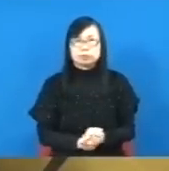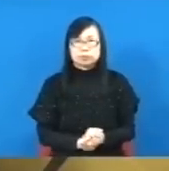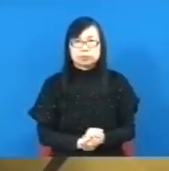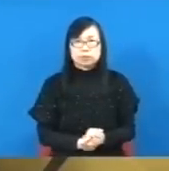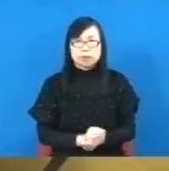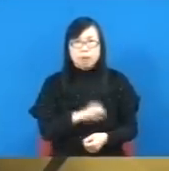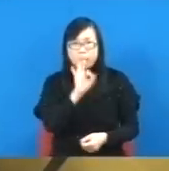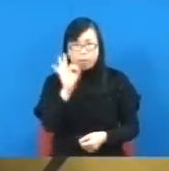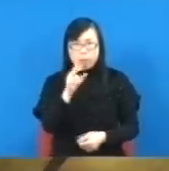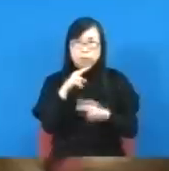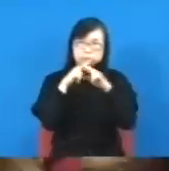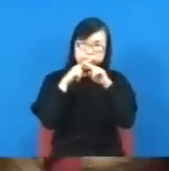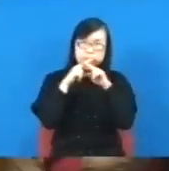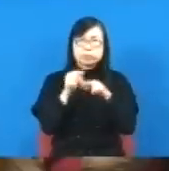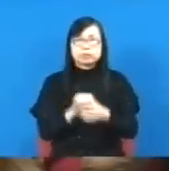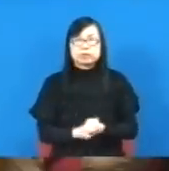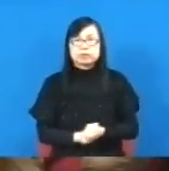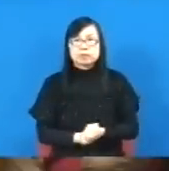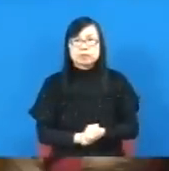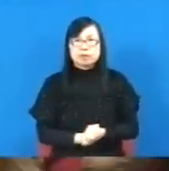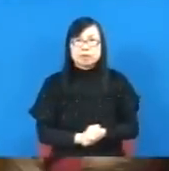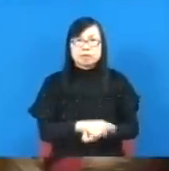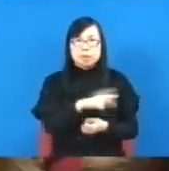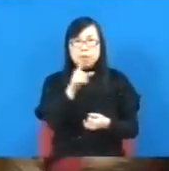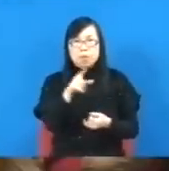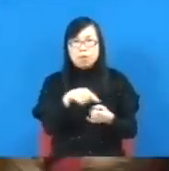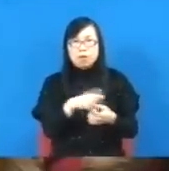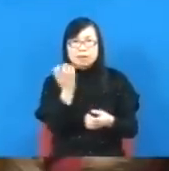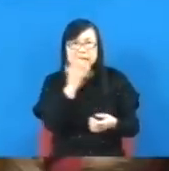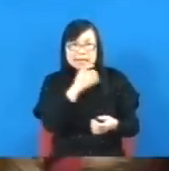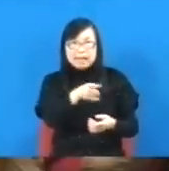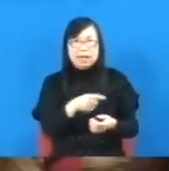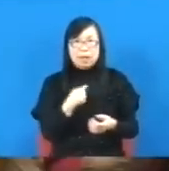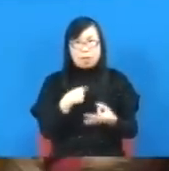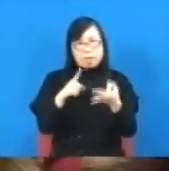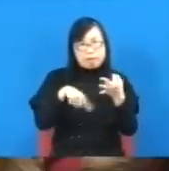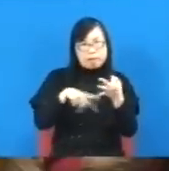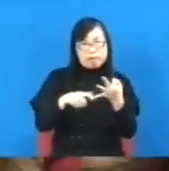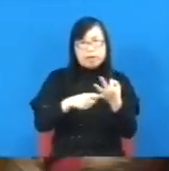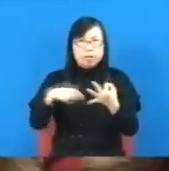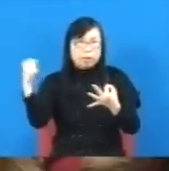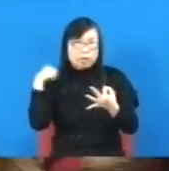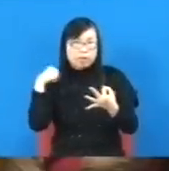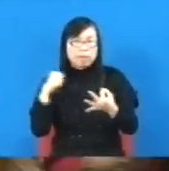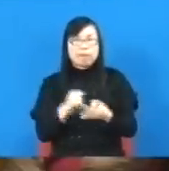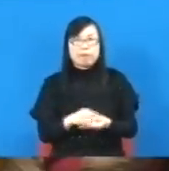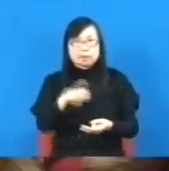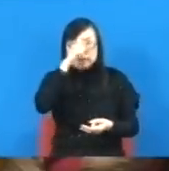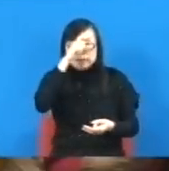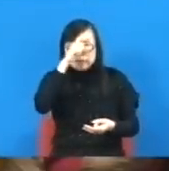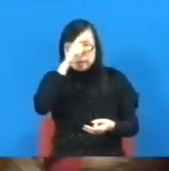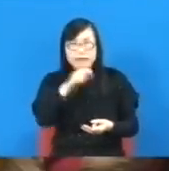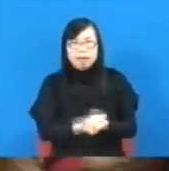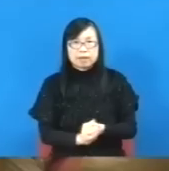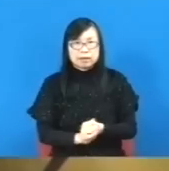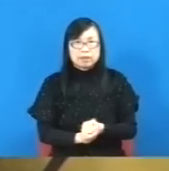講都冇講，因為對住佢，喂，阿三姨婆個女記唔記得我？我叫李克強啊，小黑啊，記唔記得啊？嫁人